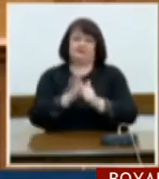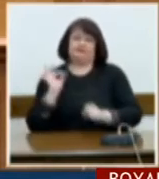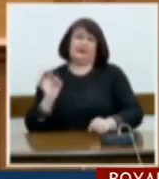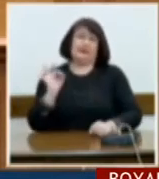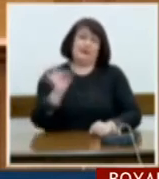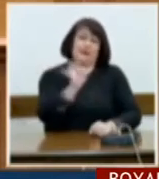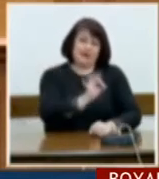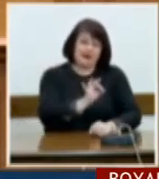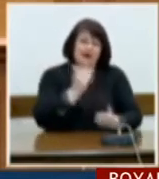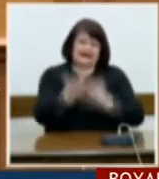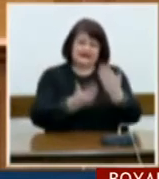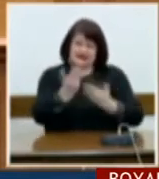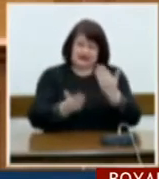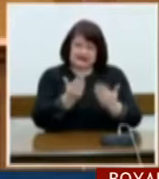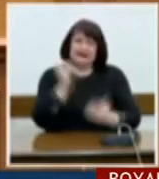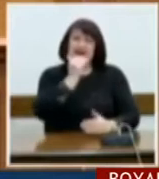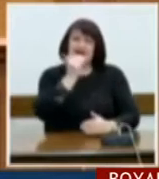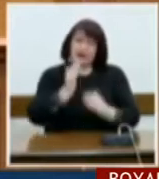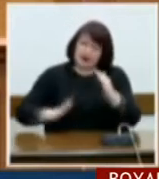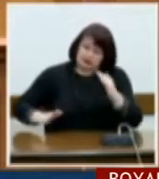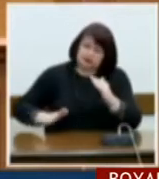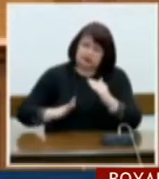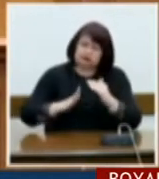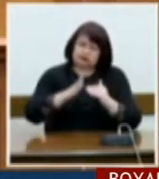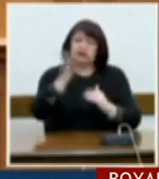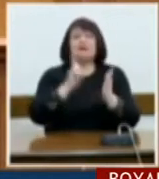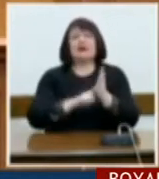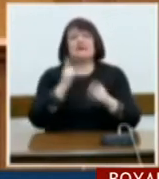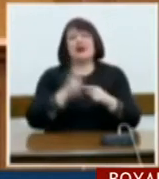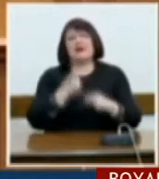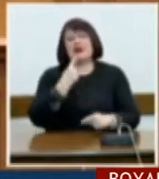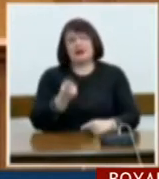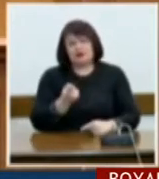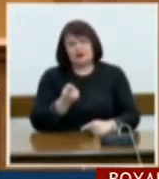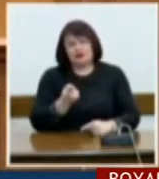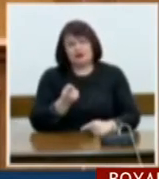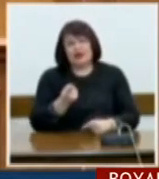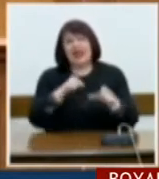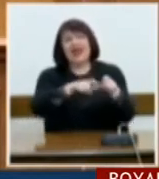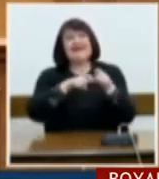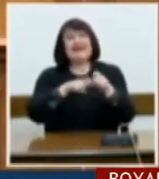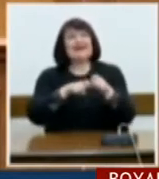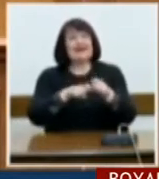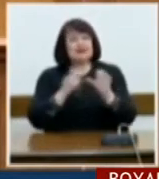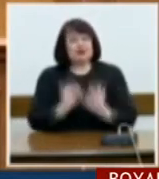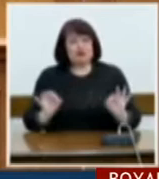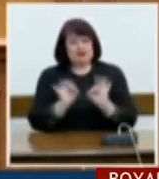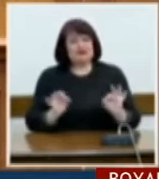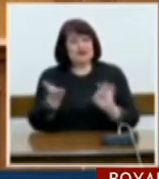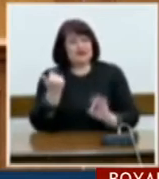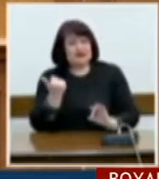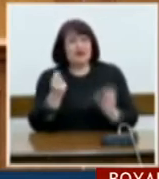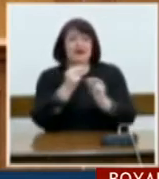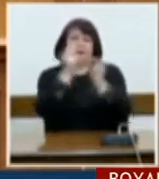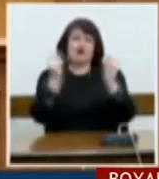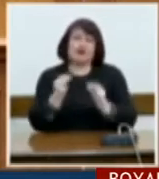ταχύτατη ανάκαμψη η οποία, για να το πούμε πολύ απλά, έπιασε πολλές εταιρείες απροετοίμαστες, με αποτέλεσμα